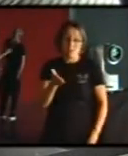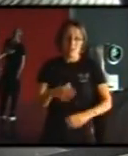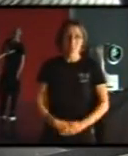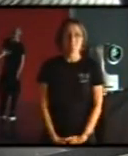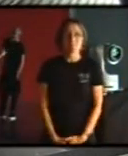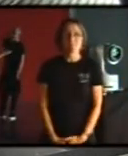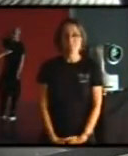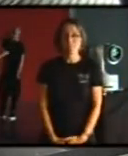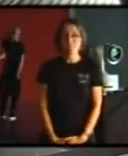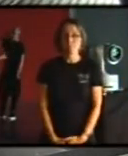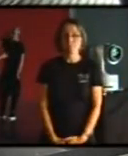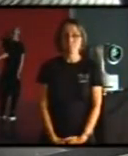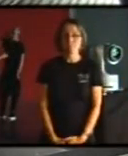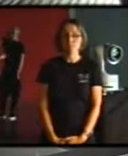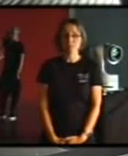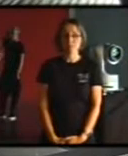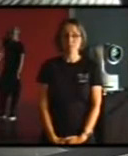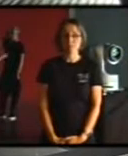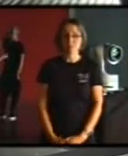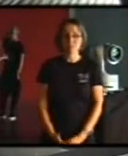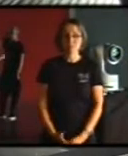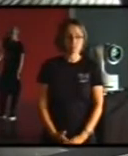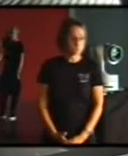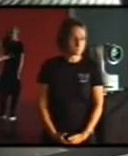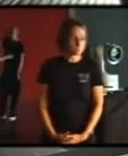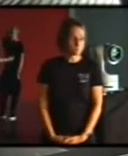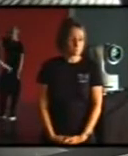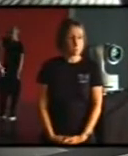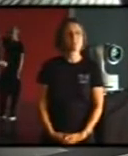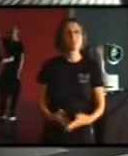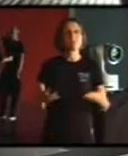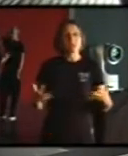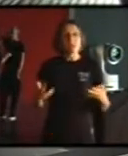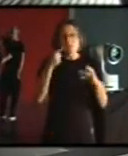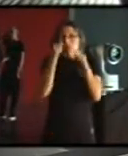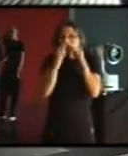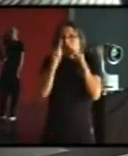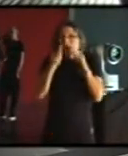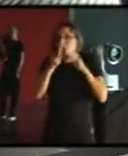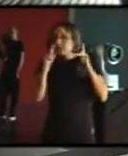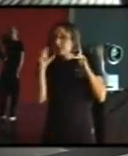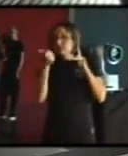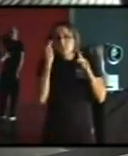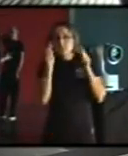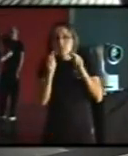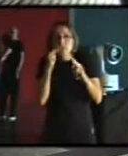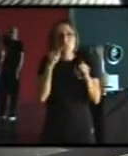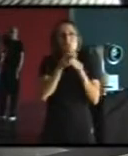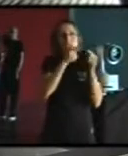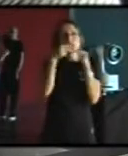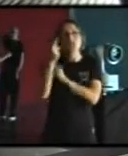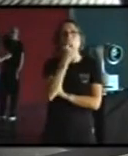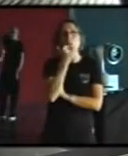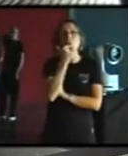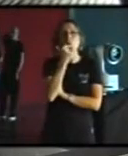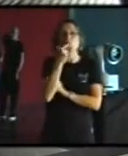naturelle. Si vous avez l'œil, enfin vraiment pour voir les détails, vous allez voir les petites flèches rouges